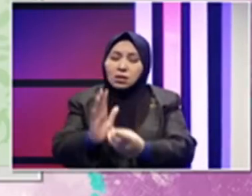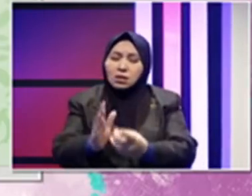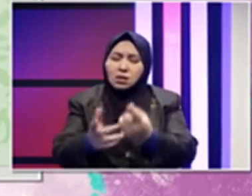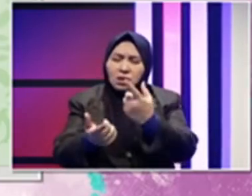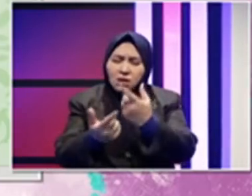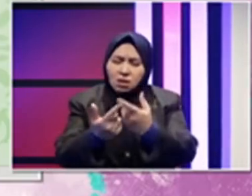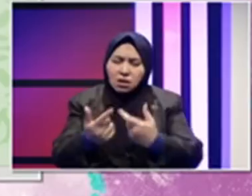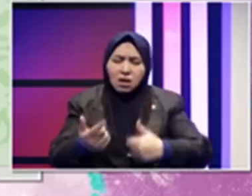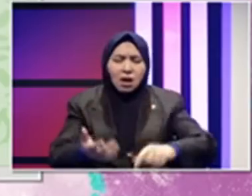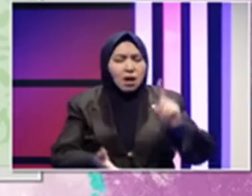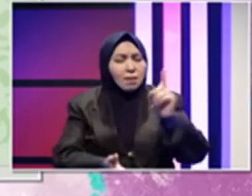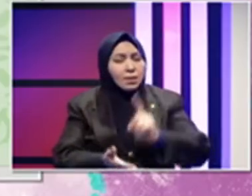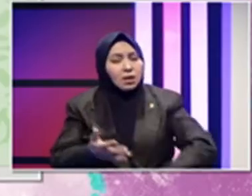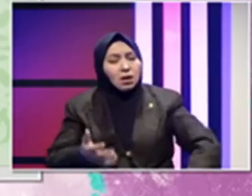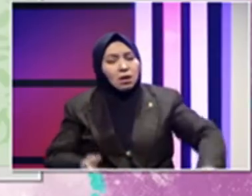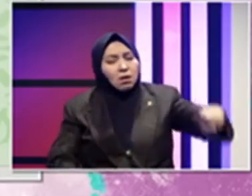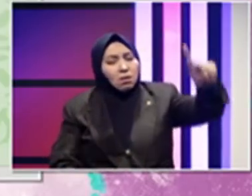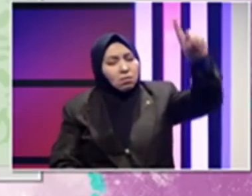mimma